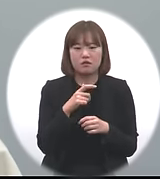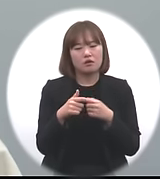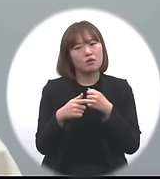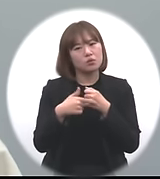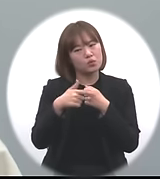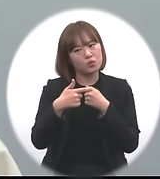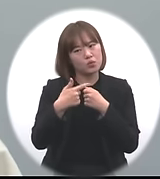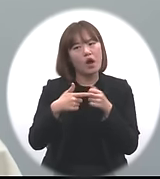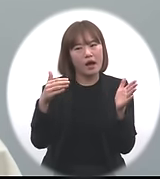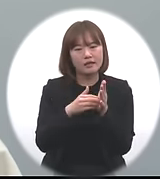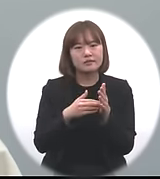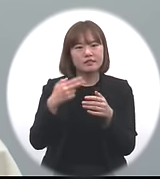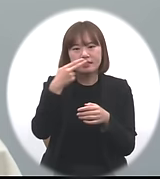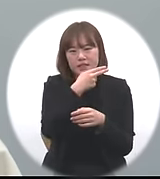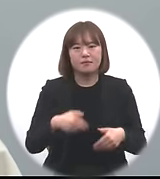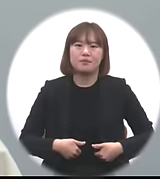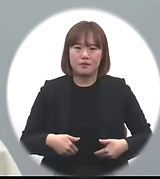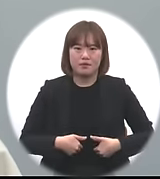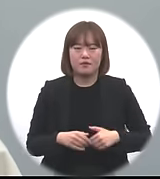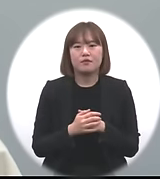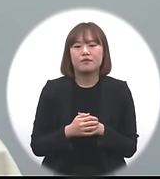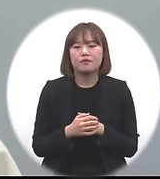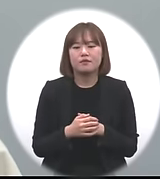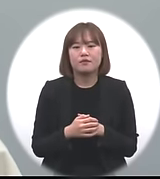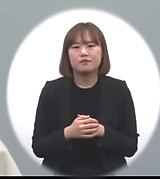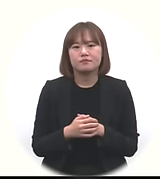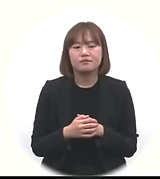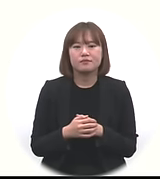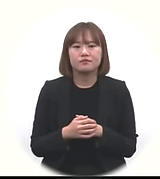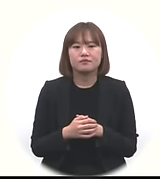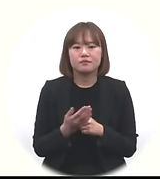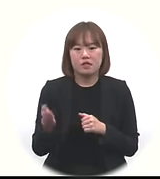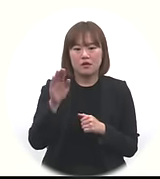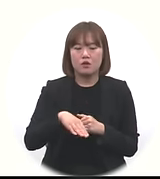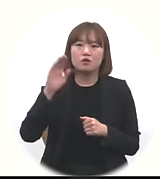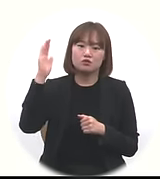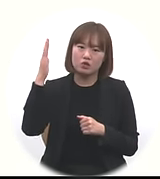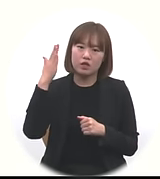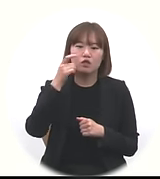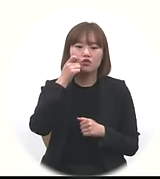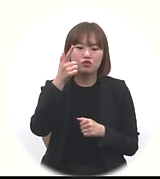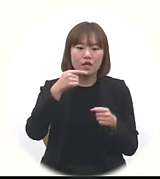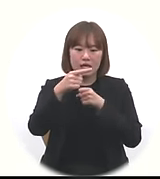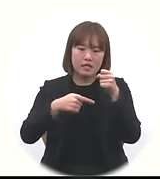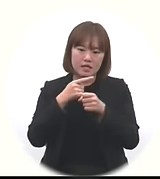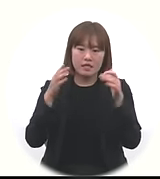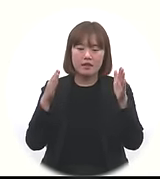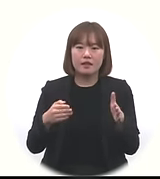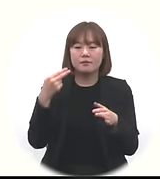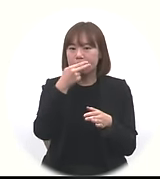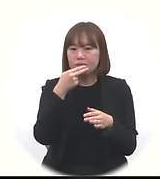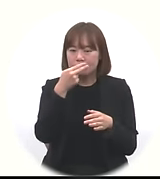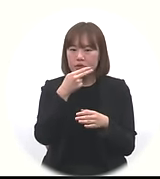때까지는. 칫솔질을 다 해요. 안 하는 사람은 아무도 없습니다. 그런데 최근 6개월, 1년 안에 치과 가서 어디라도